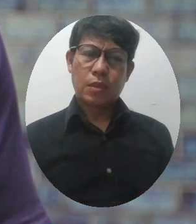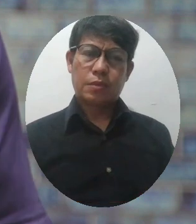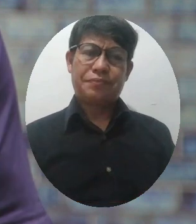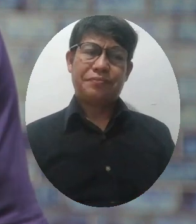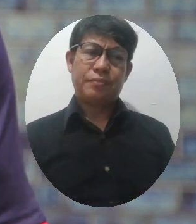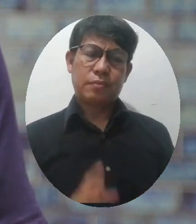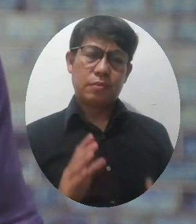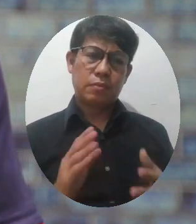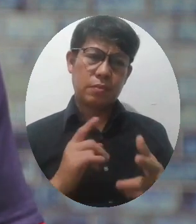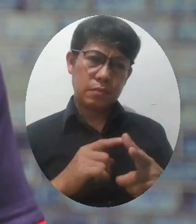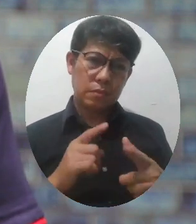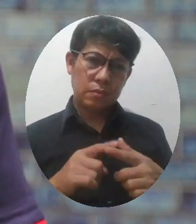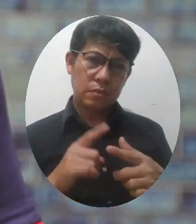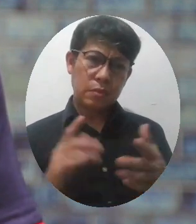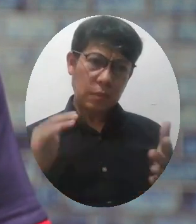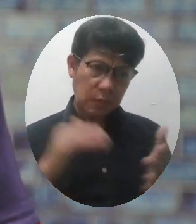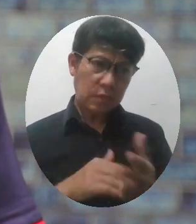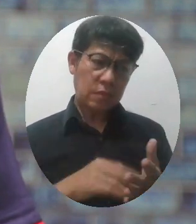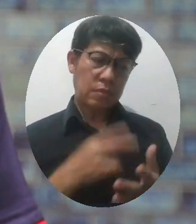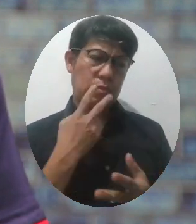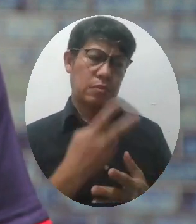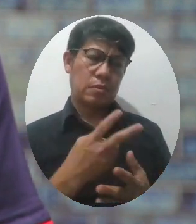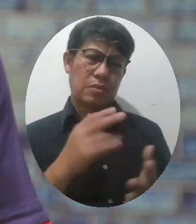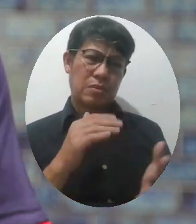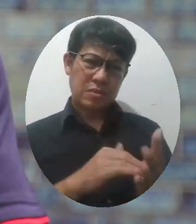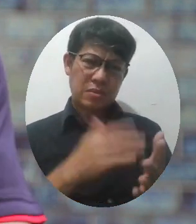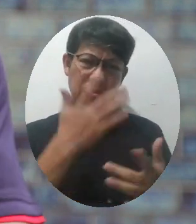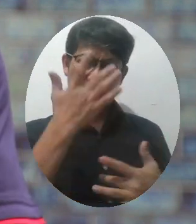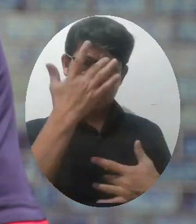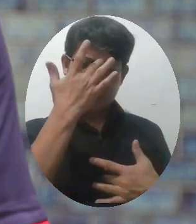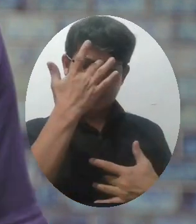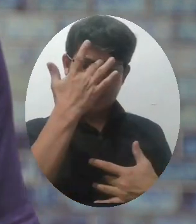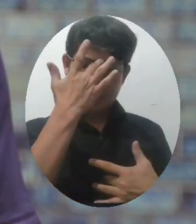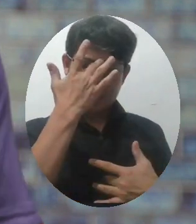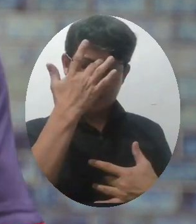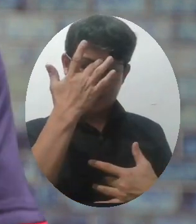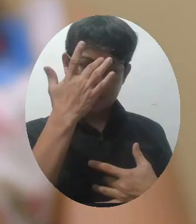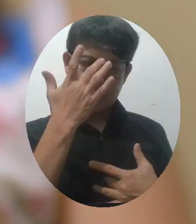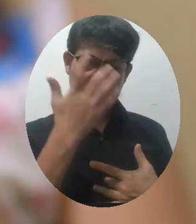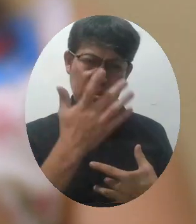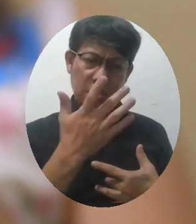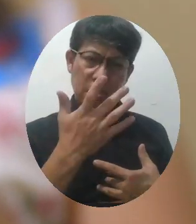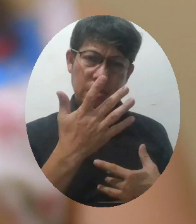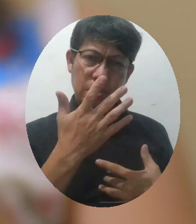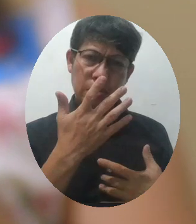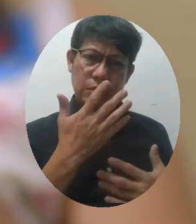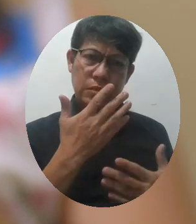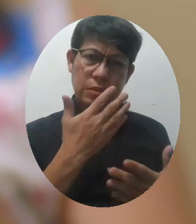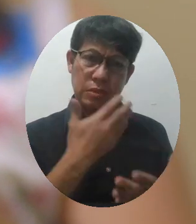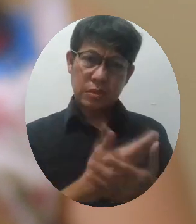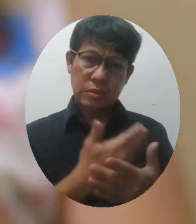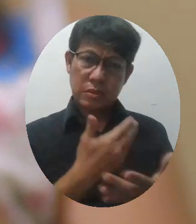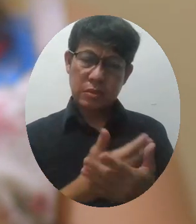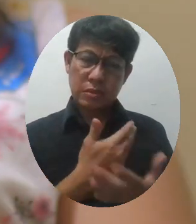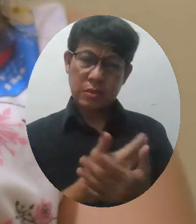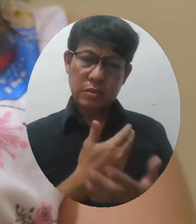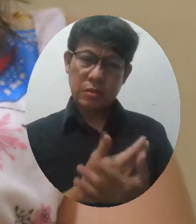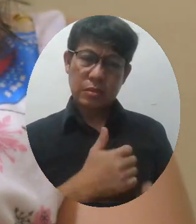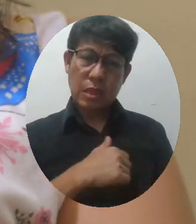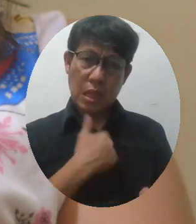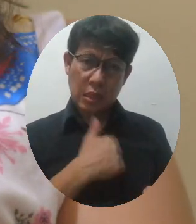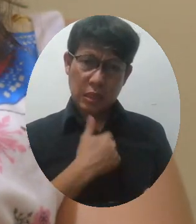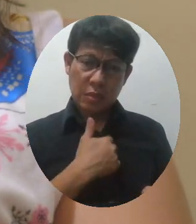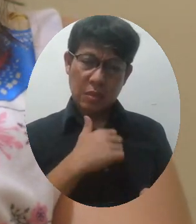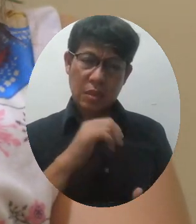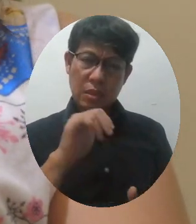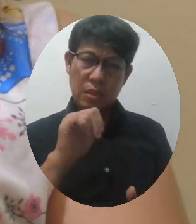sakit na madidiskubre kay Natalie. Umabot pa sa punto na nag-agaw buhay ang bata dahil sa asma.